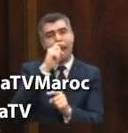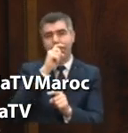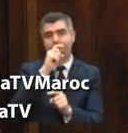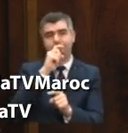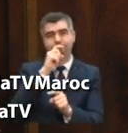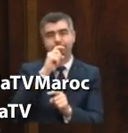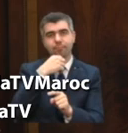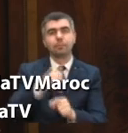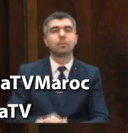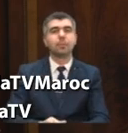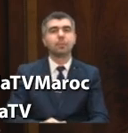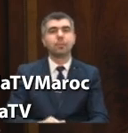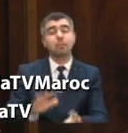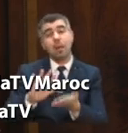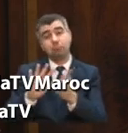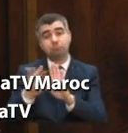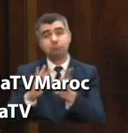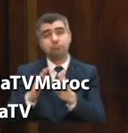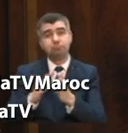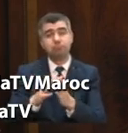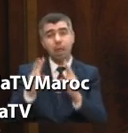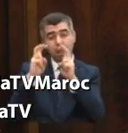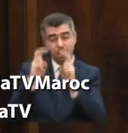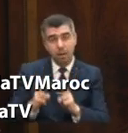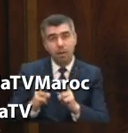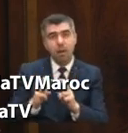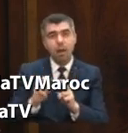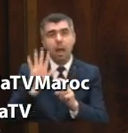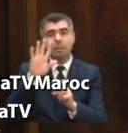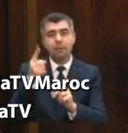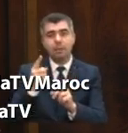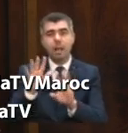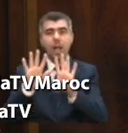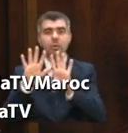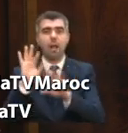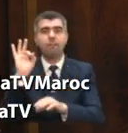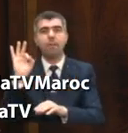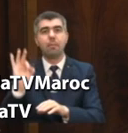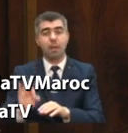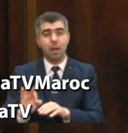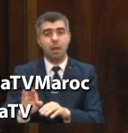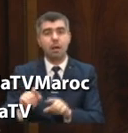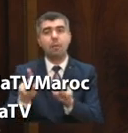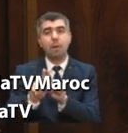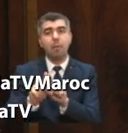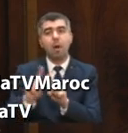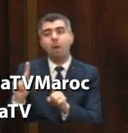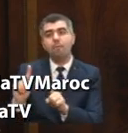السابقة، حيث من المتوقع أن يصل التراجع إلى 10.5% مقارنة مع بيانات الربع